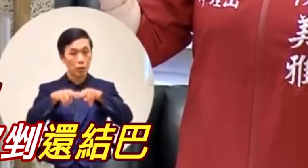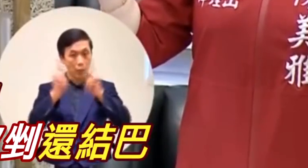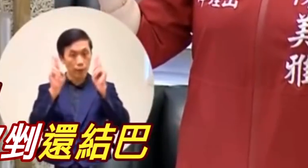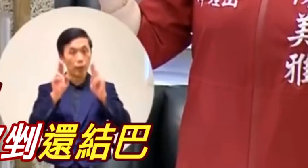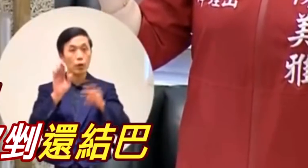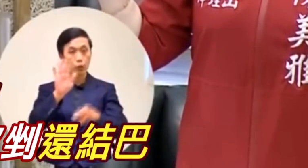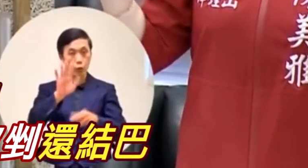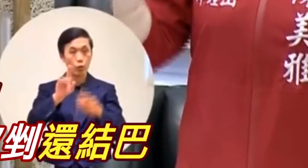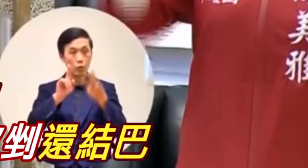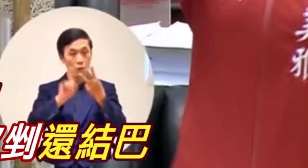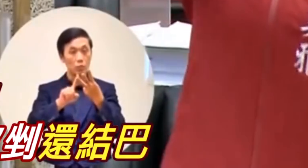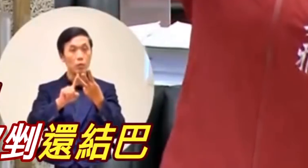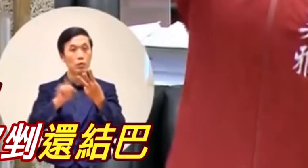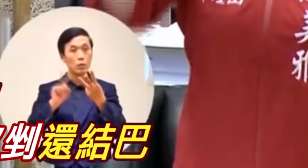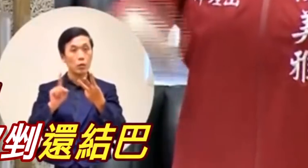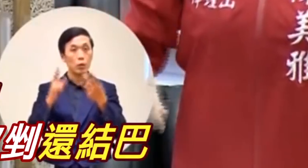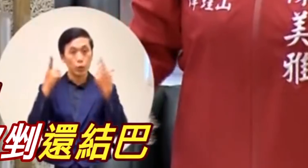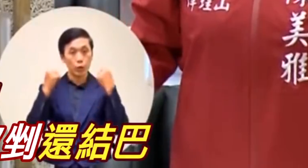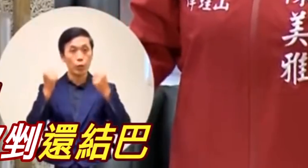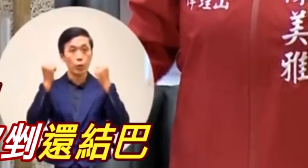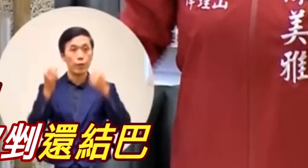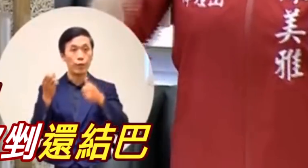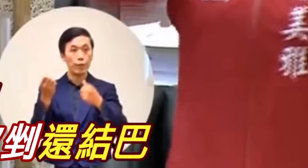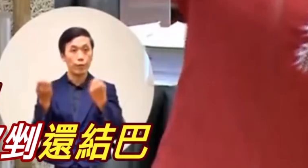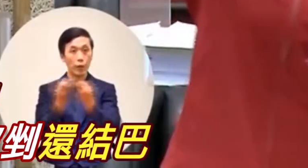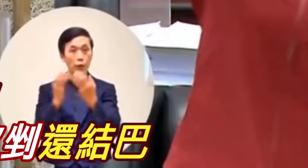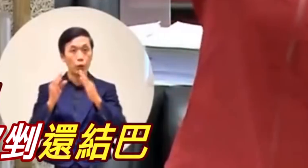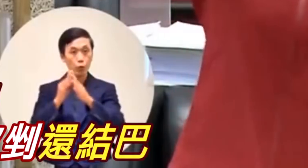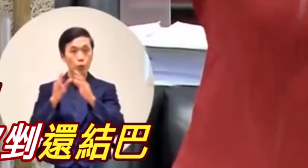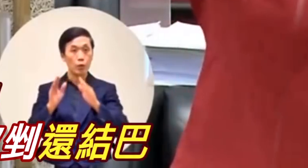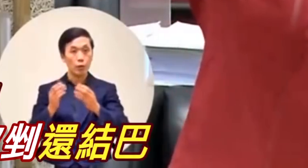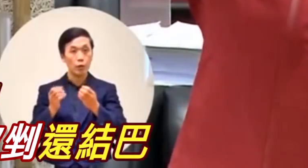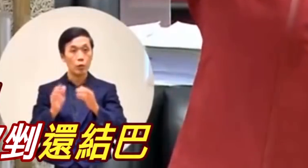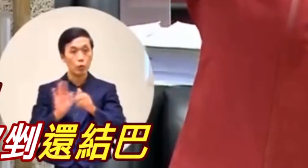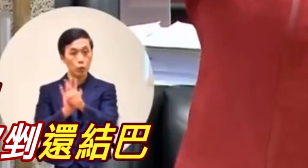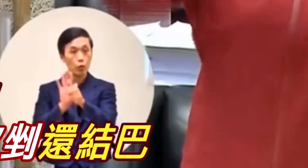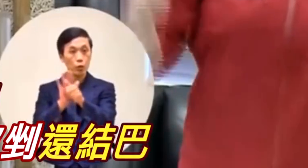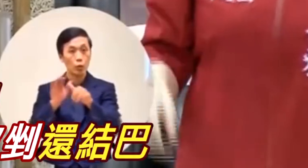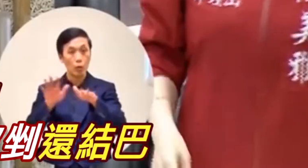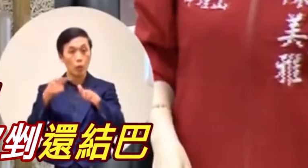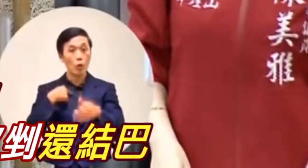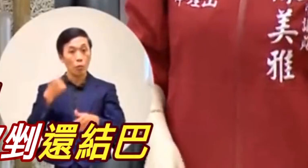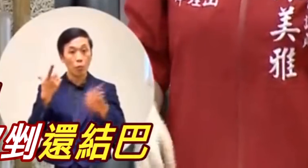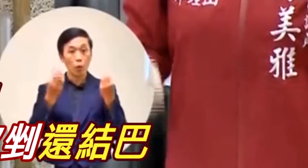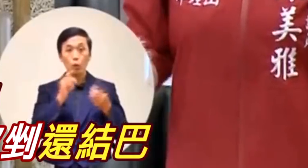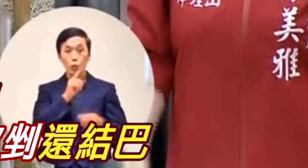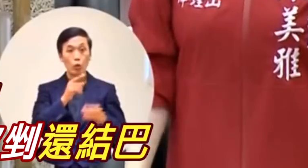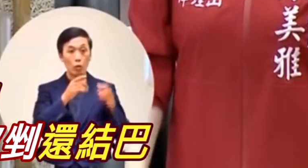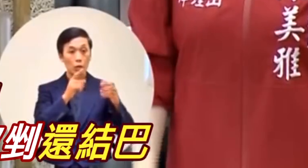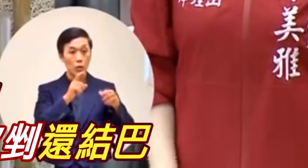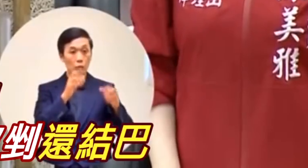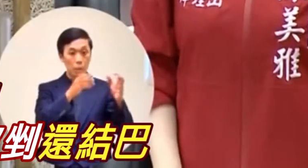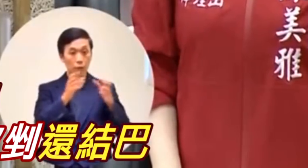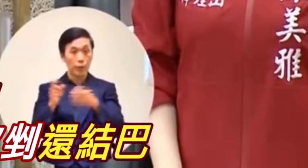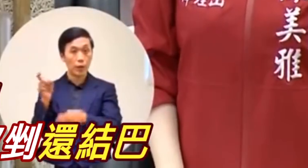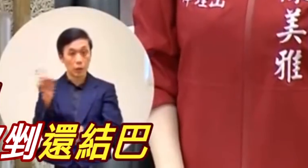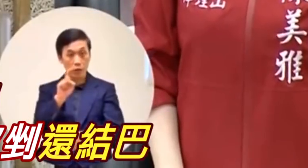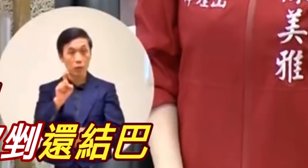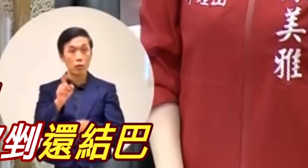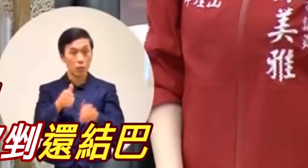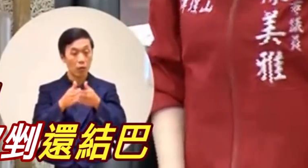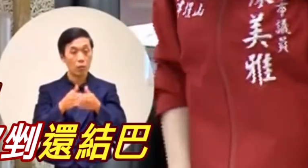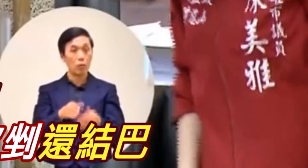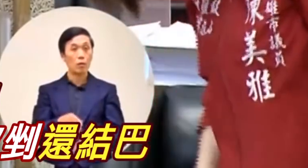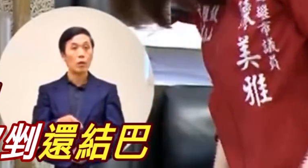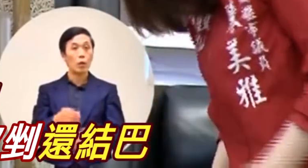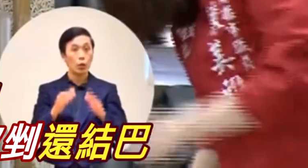还有我们本来运发局所规管，我们并没有说要10座都是新建的 局长，他问你